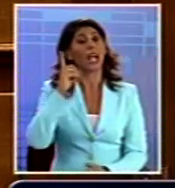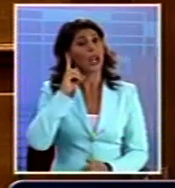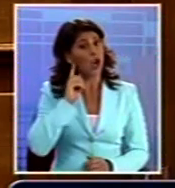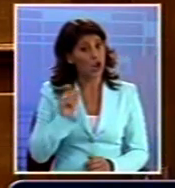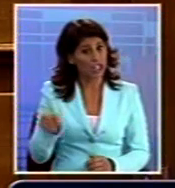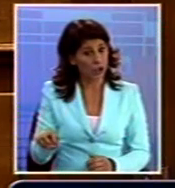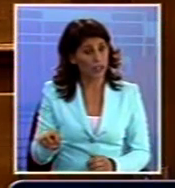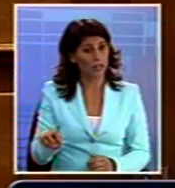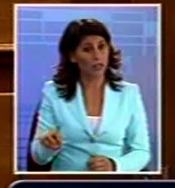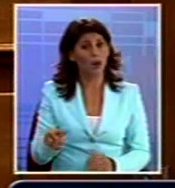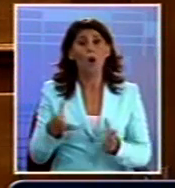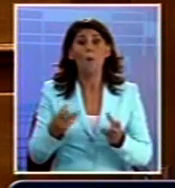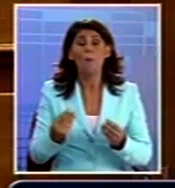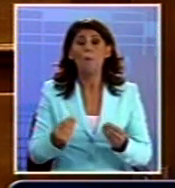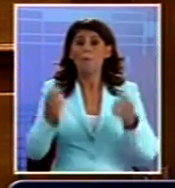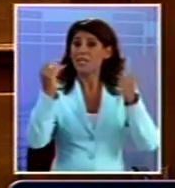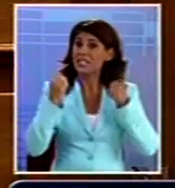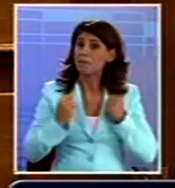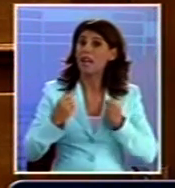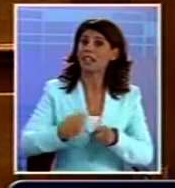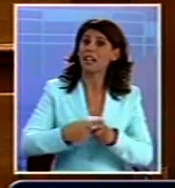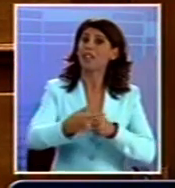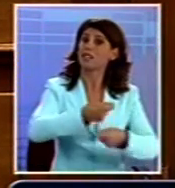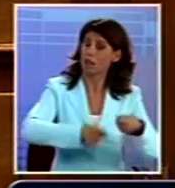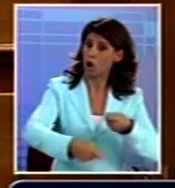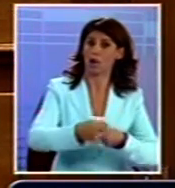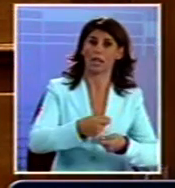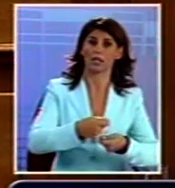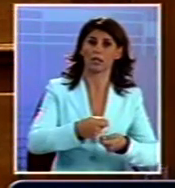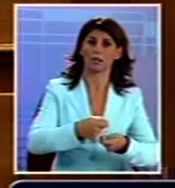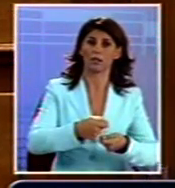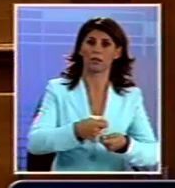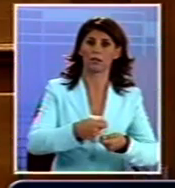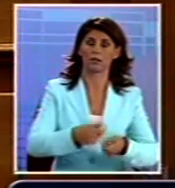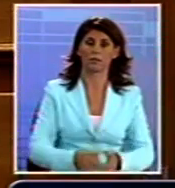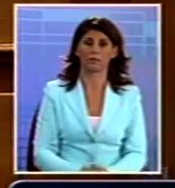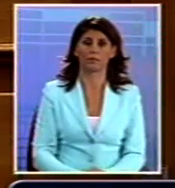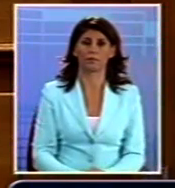γνωρίζοντας το πόσο βλαβερό θα είναι για τη χώρα, για τις αγορές.